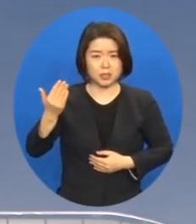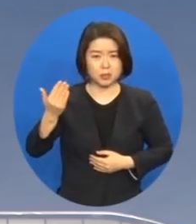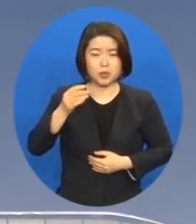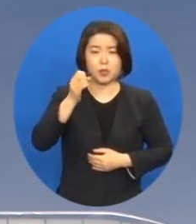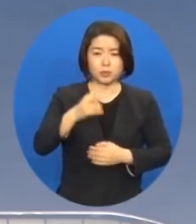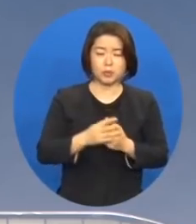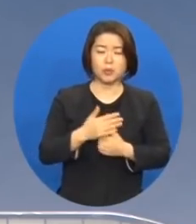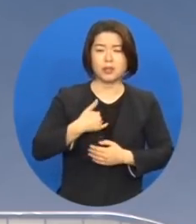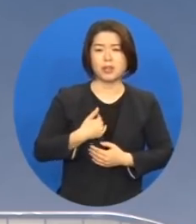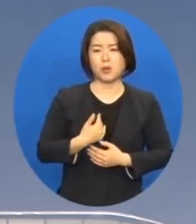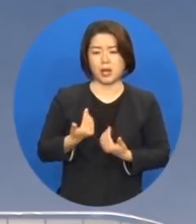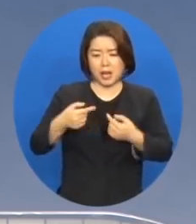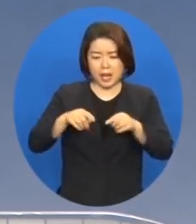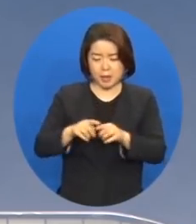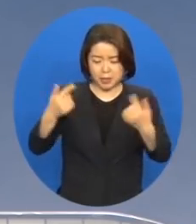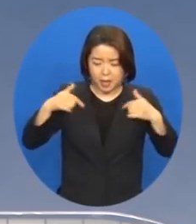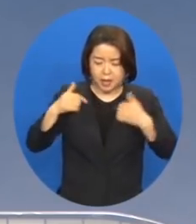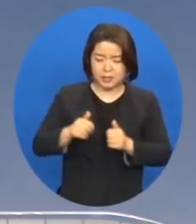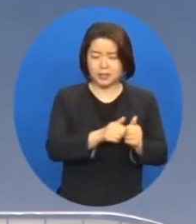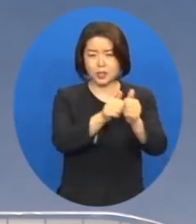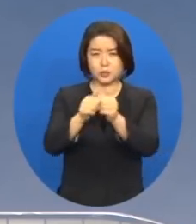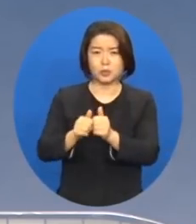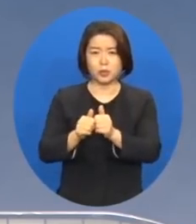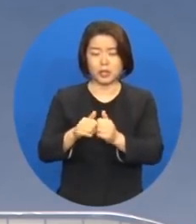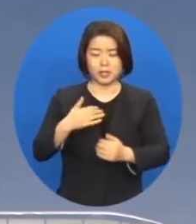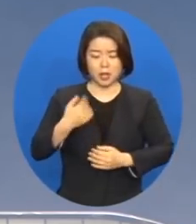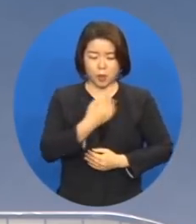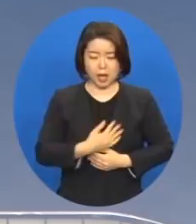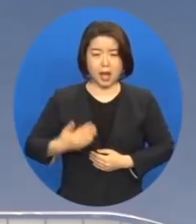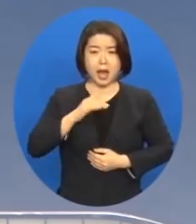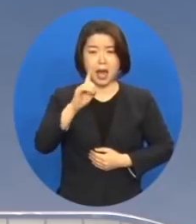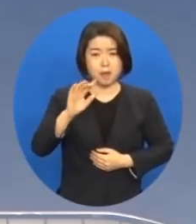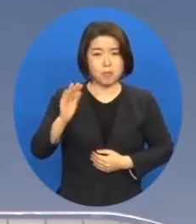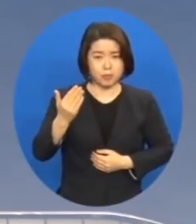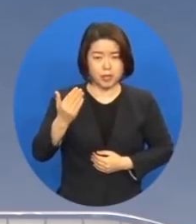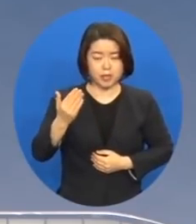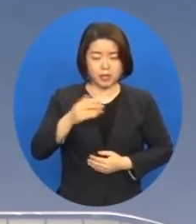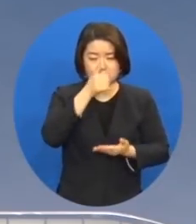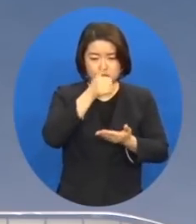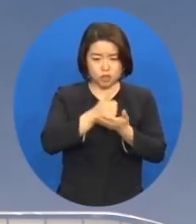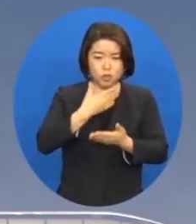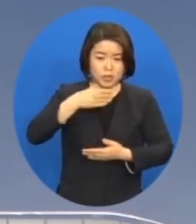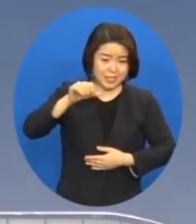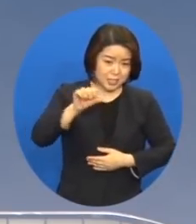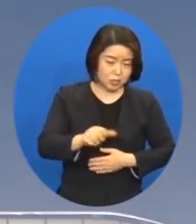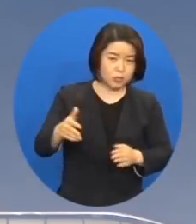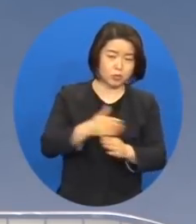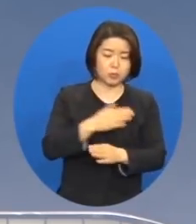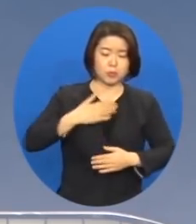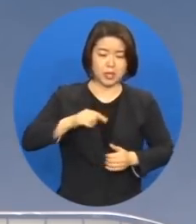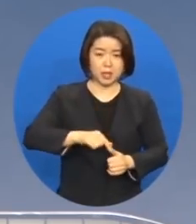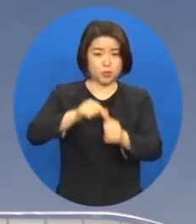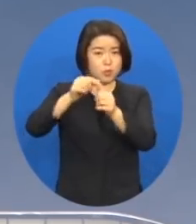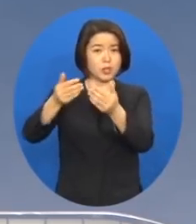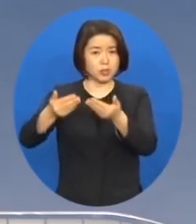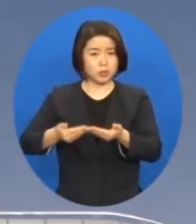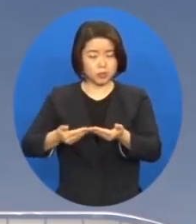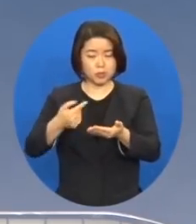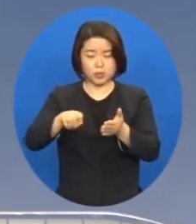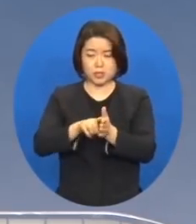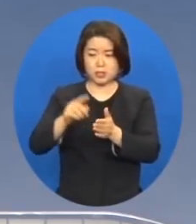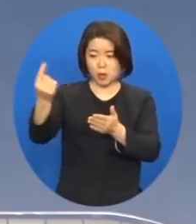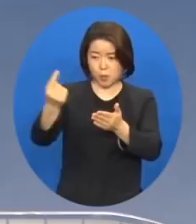우리와 늘 동행하시고 우리와 한 몸이 되셔서 우리를 죄와 저주에서 우리를 건지시려고 우리 안에